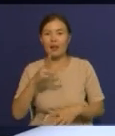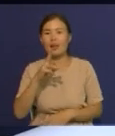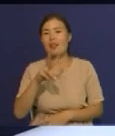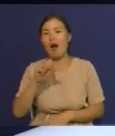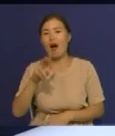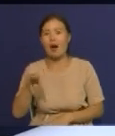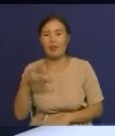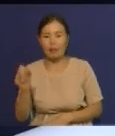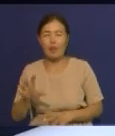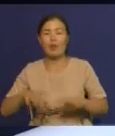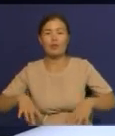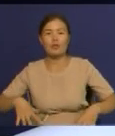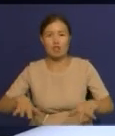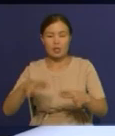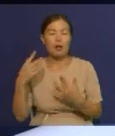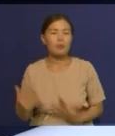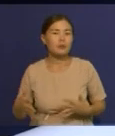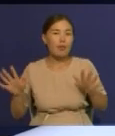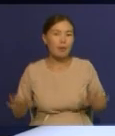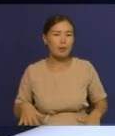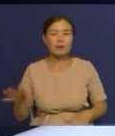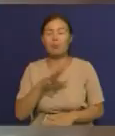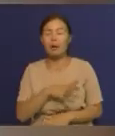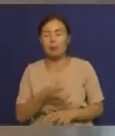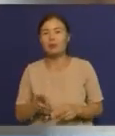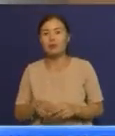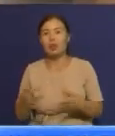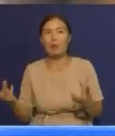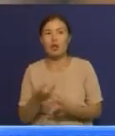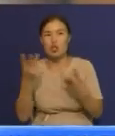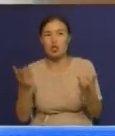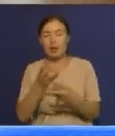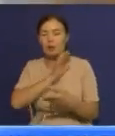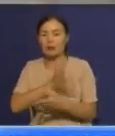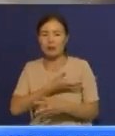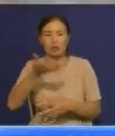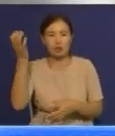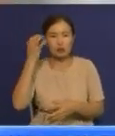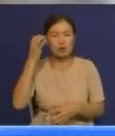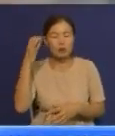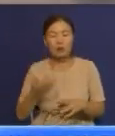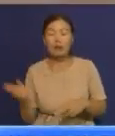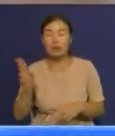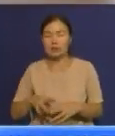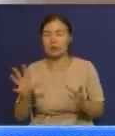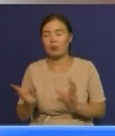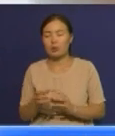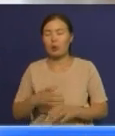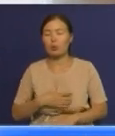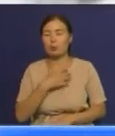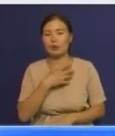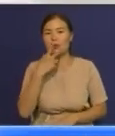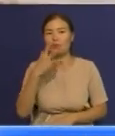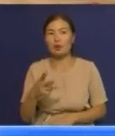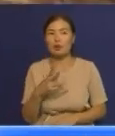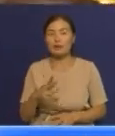горели автомобильные шины на место прибыла несколько бригад пожарных которые в оперативном порядке взяли ситуацию под свой контроль усугубляло тушение